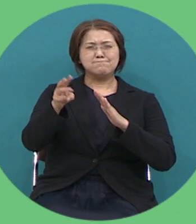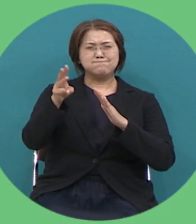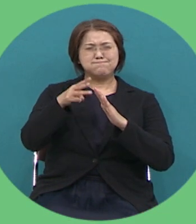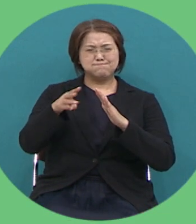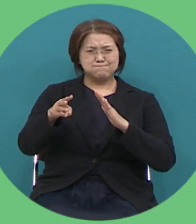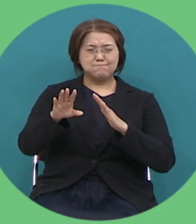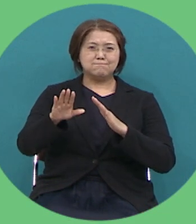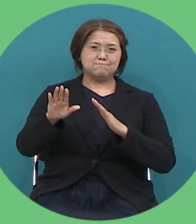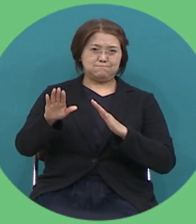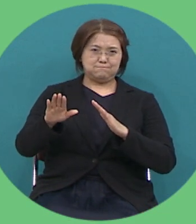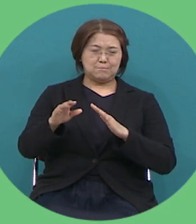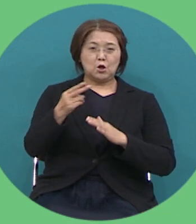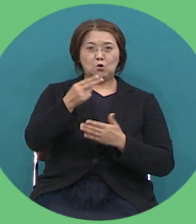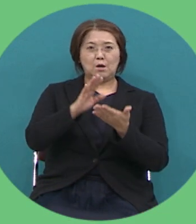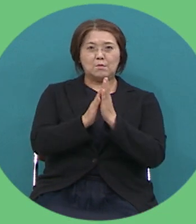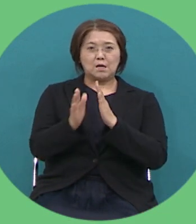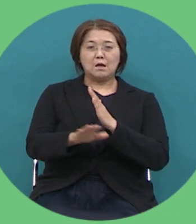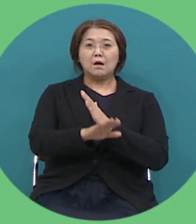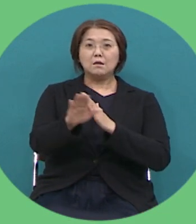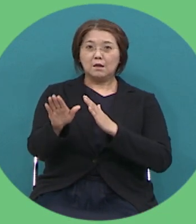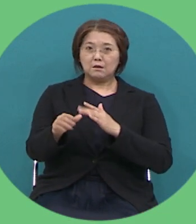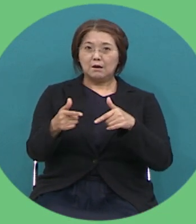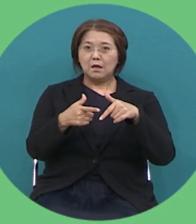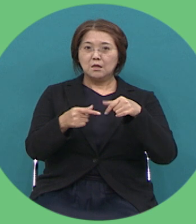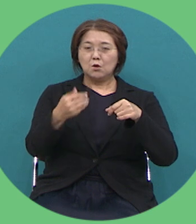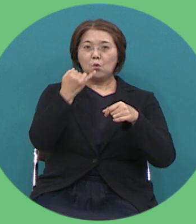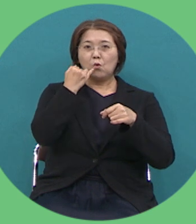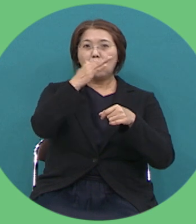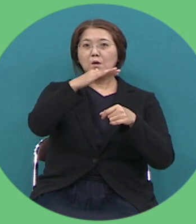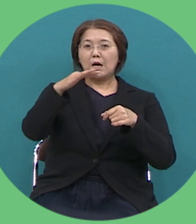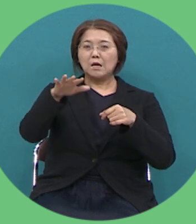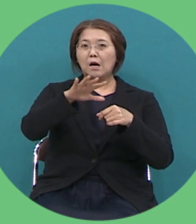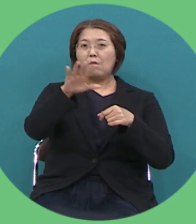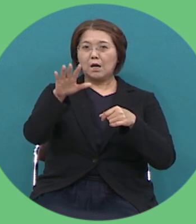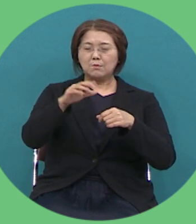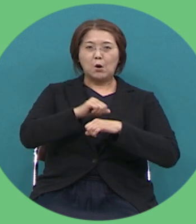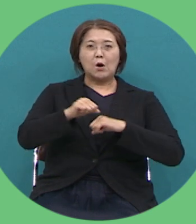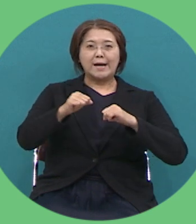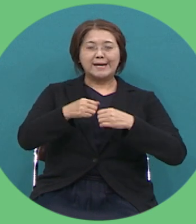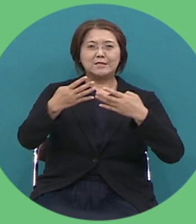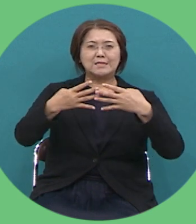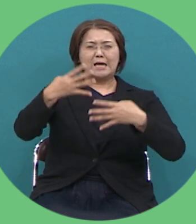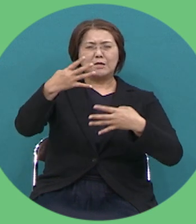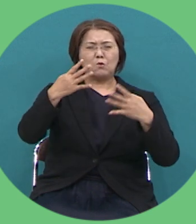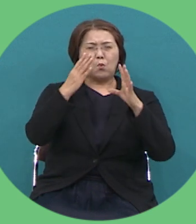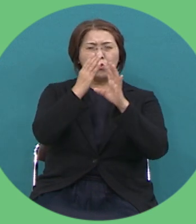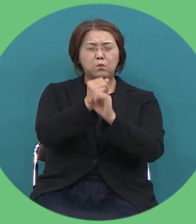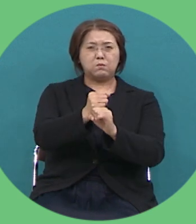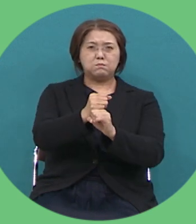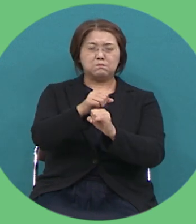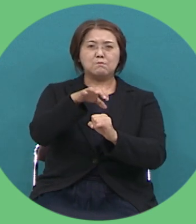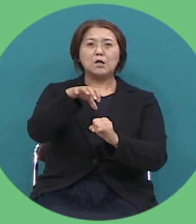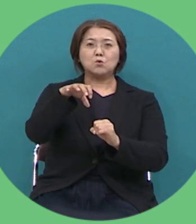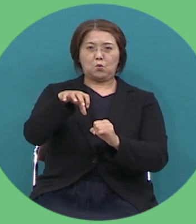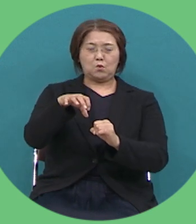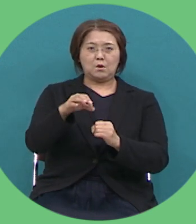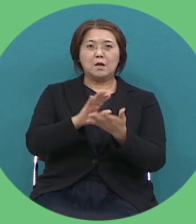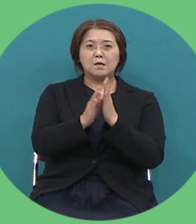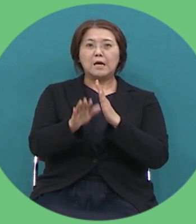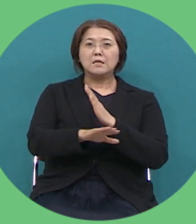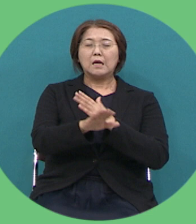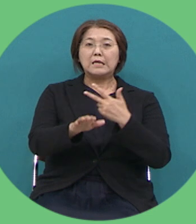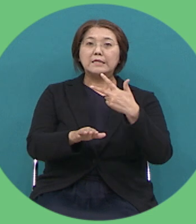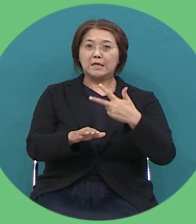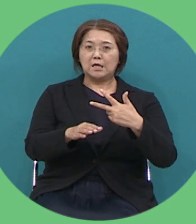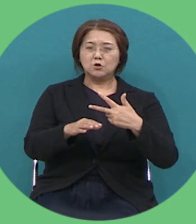富山県周辺は日本海側でも活断層が集中している地域の一つで、県内には7つの主